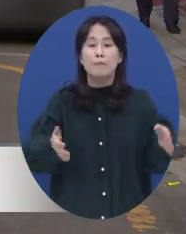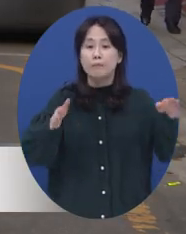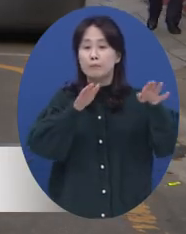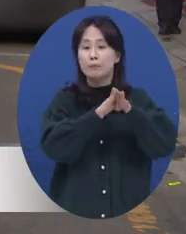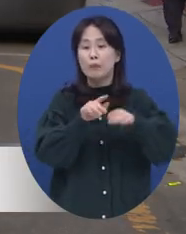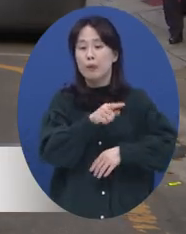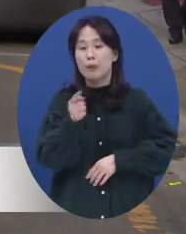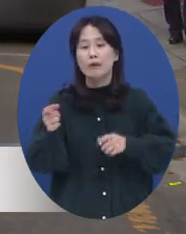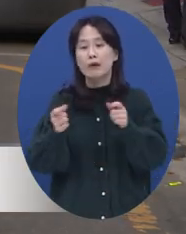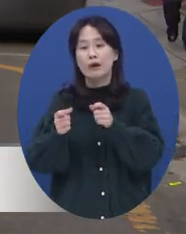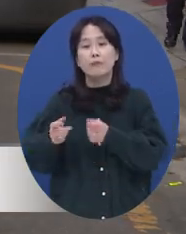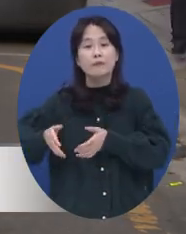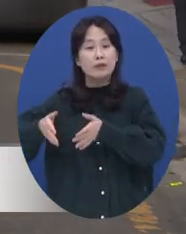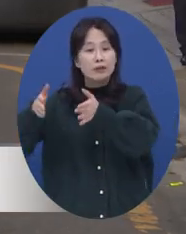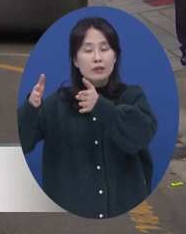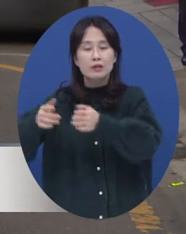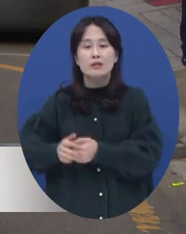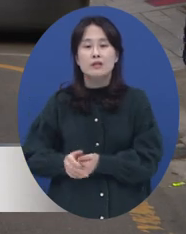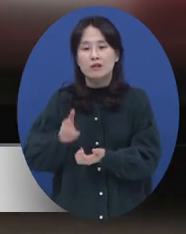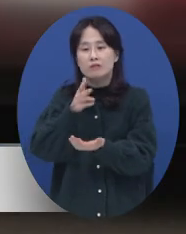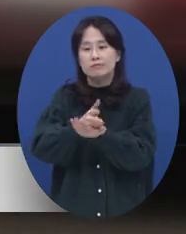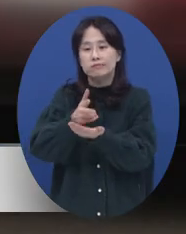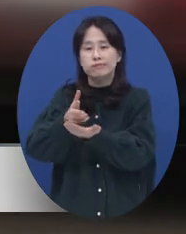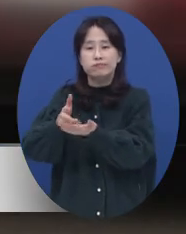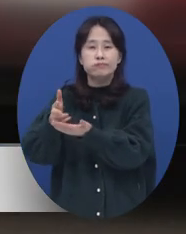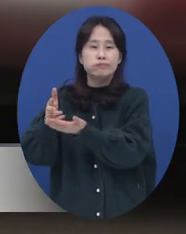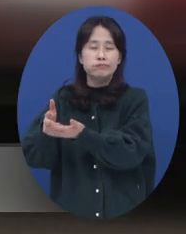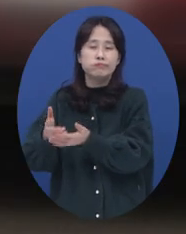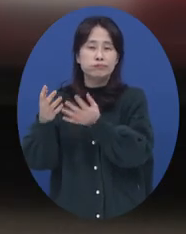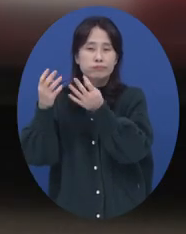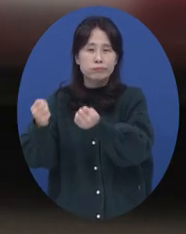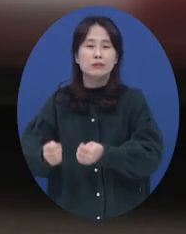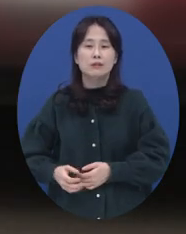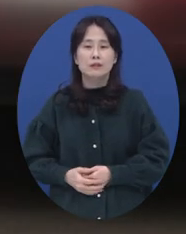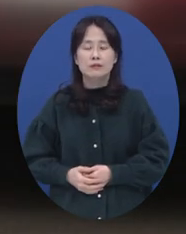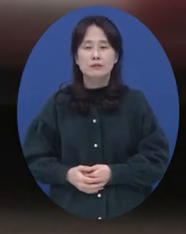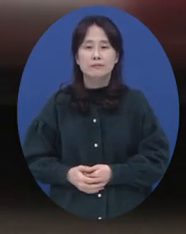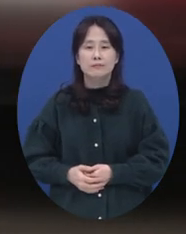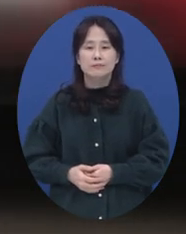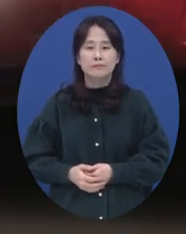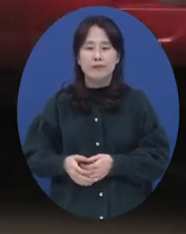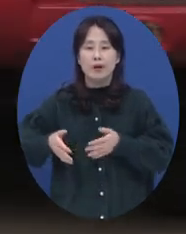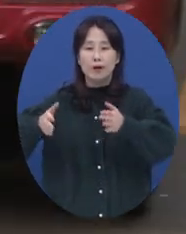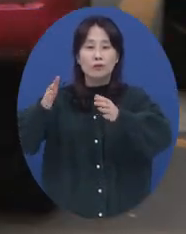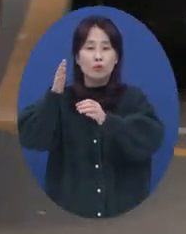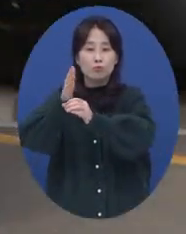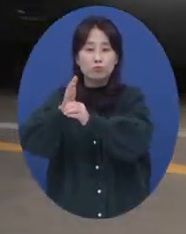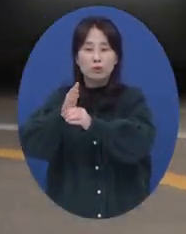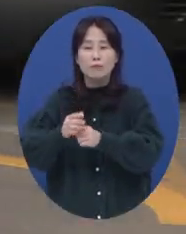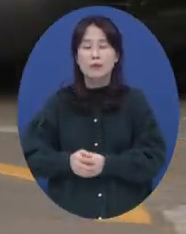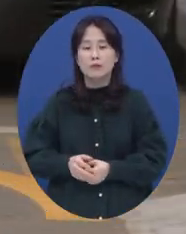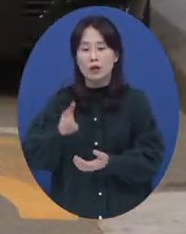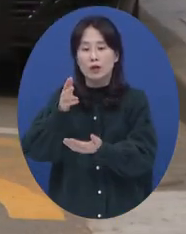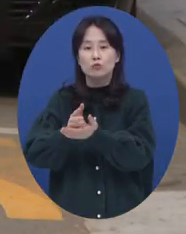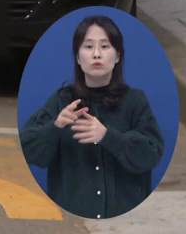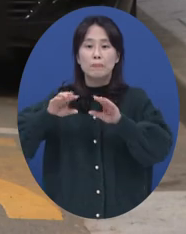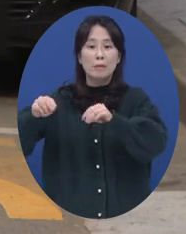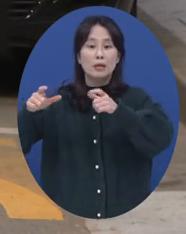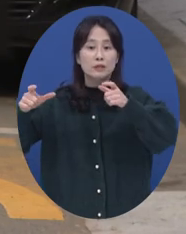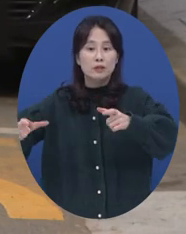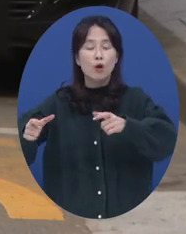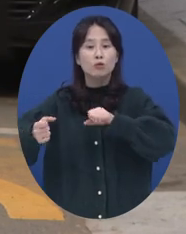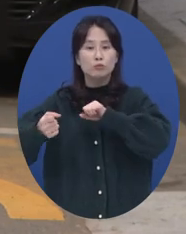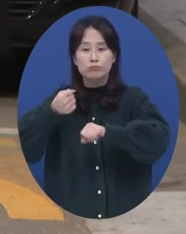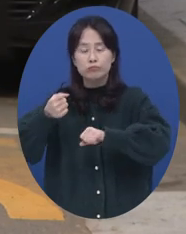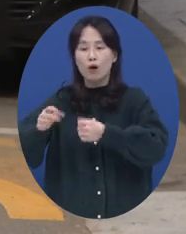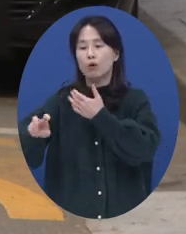다중이용 업소들이 모여 있는 건물 인근 도로. 차량들이 뒤엉켜 주차장을 방불케 합니다. 도로 한복판인데다 주차